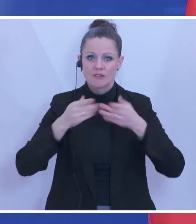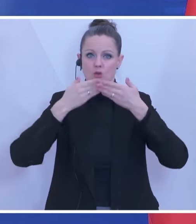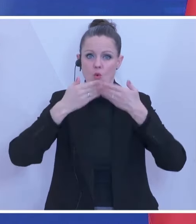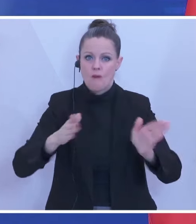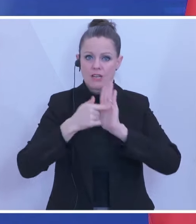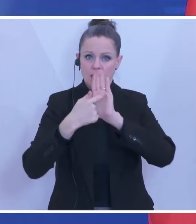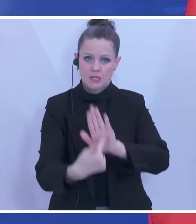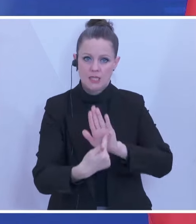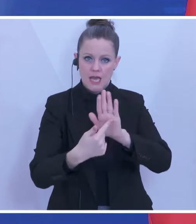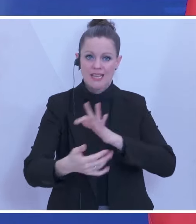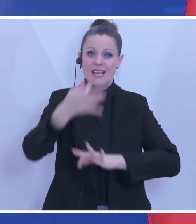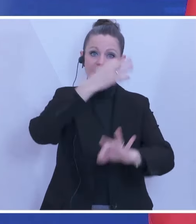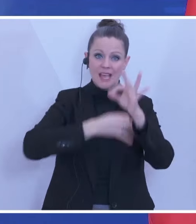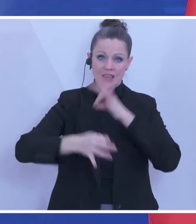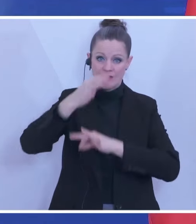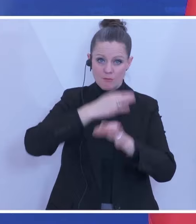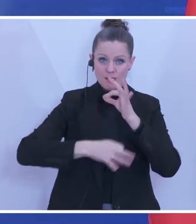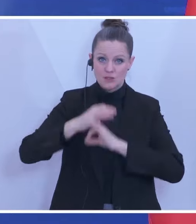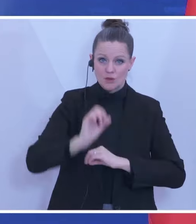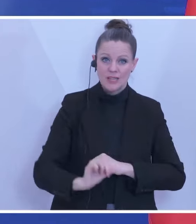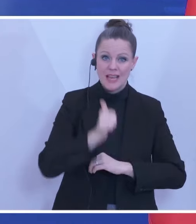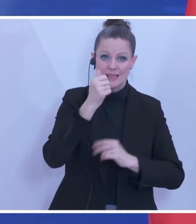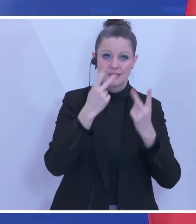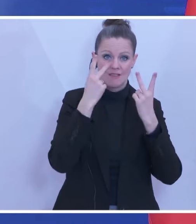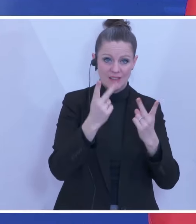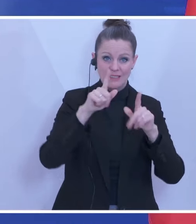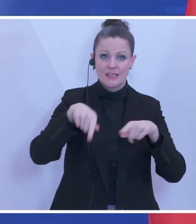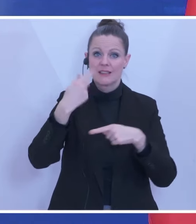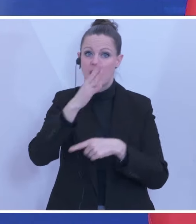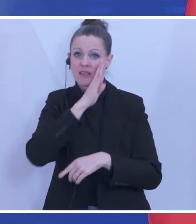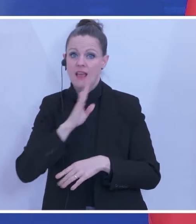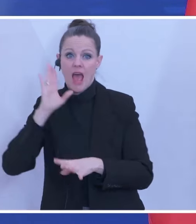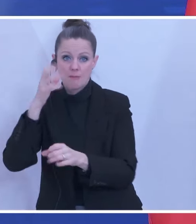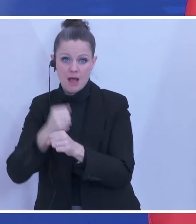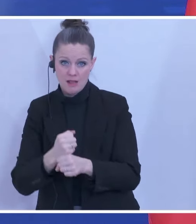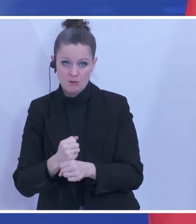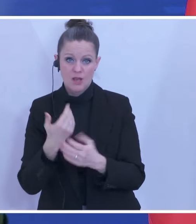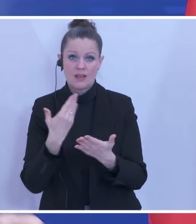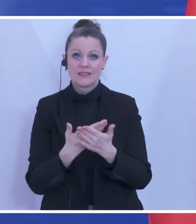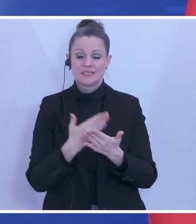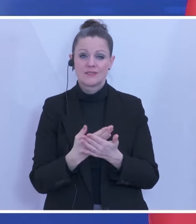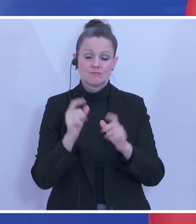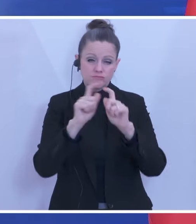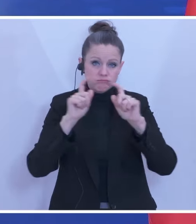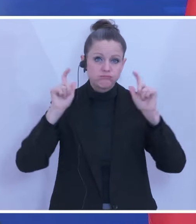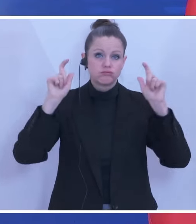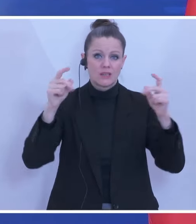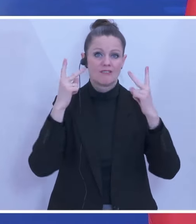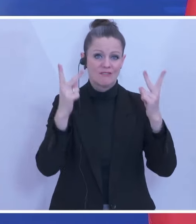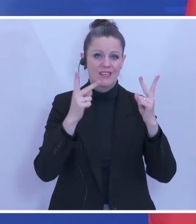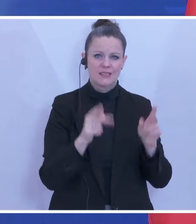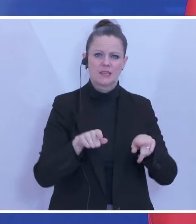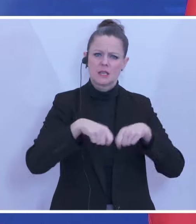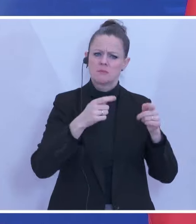Information vor Geheimhaltung stehen soll und damit wird das noch einmal groß geschrieben. Wir reden hier von einer Klassifizierung.